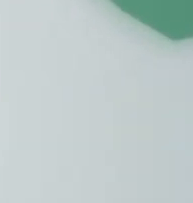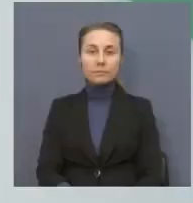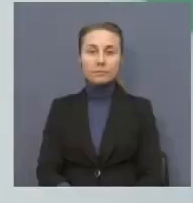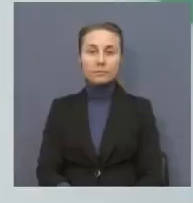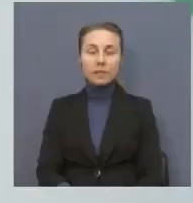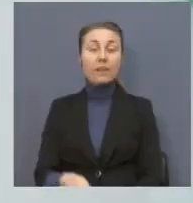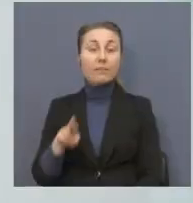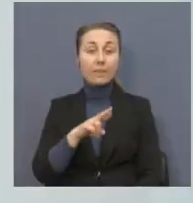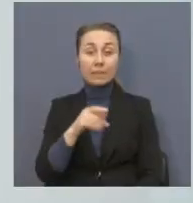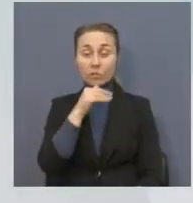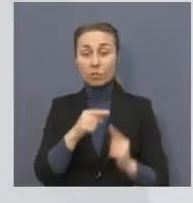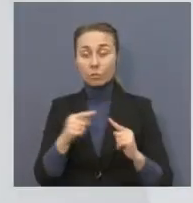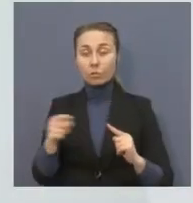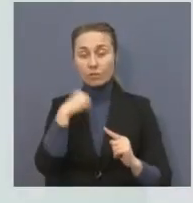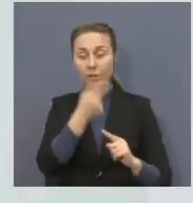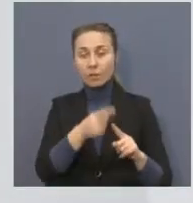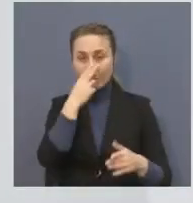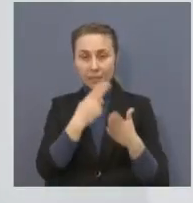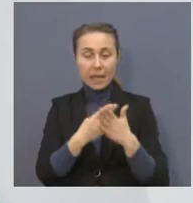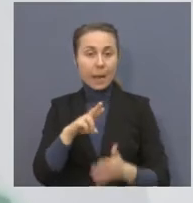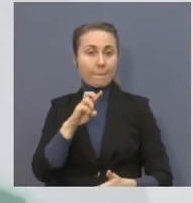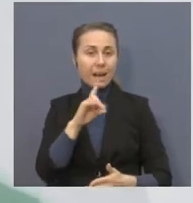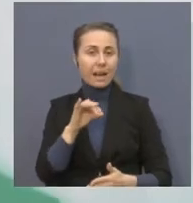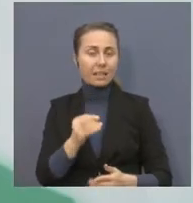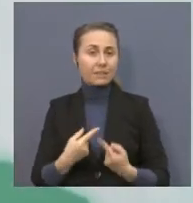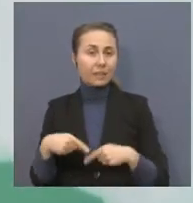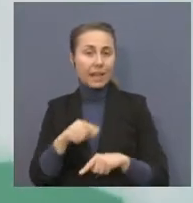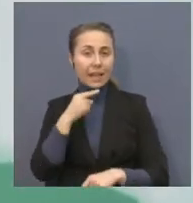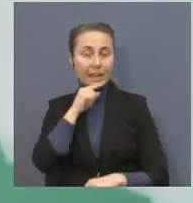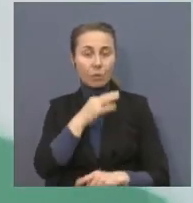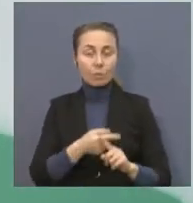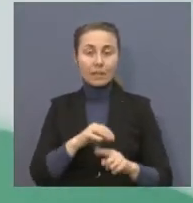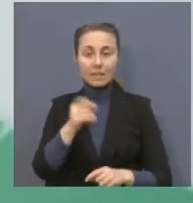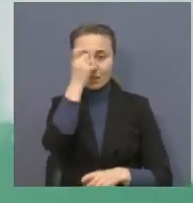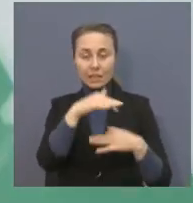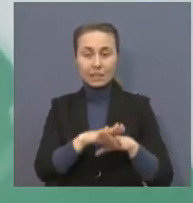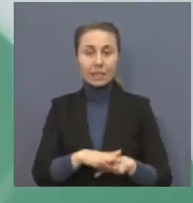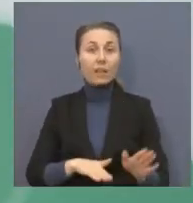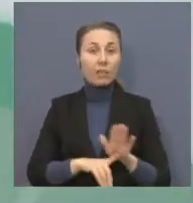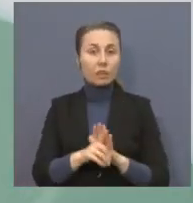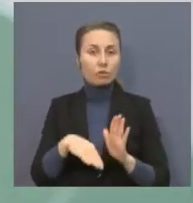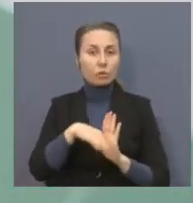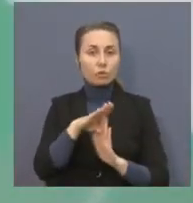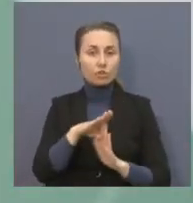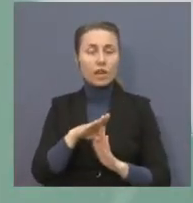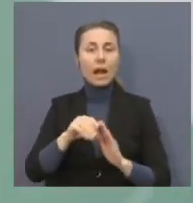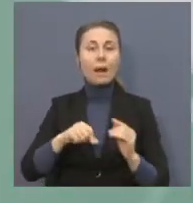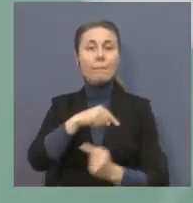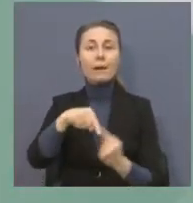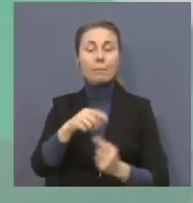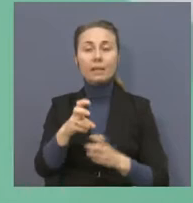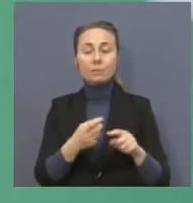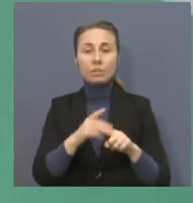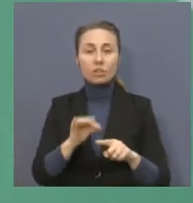В январе текущего года показатели в базовых отраслях экономики страны начали улучшаться. Обрабатывающая промышленность выросла